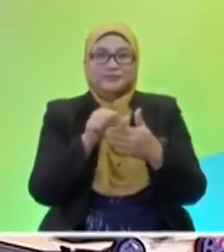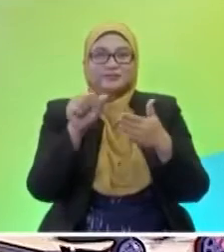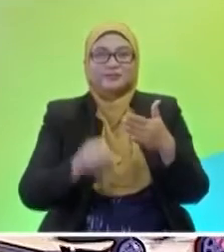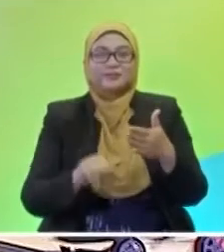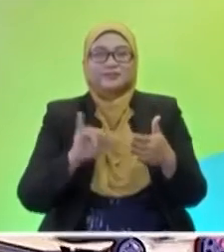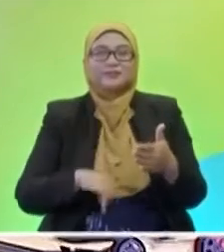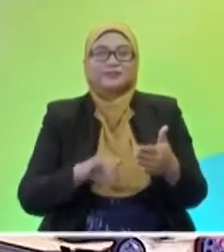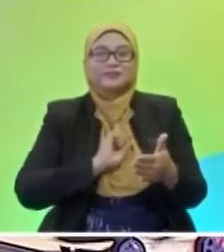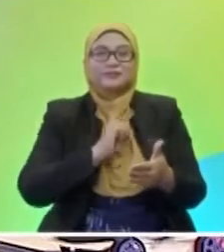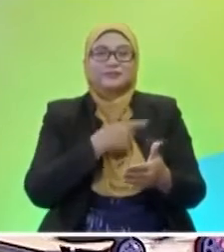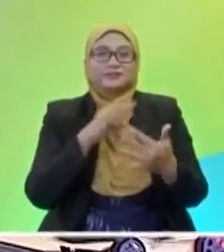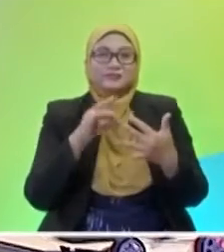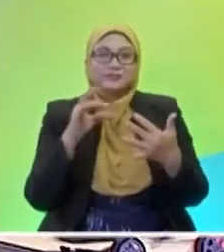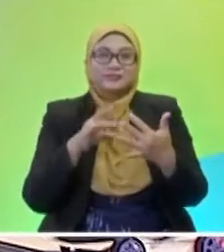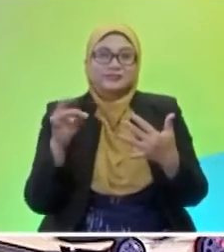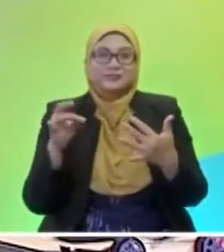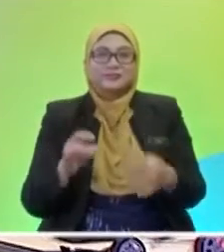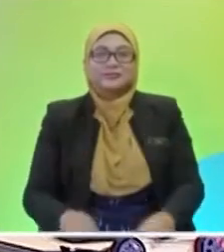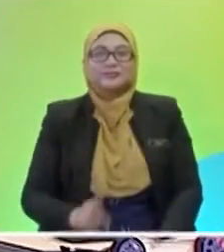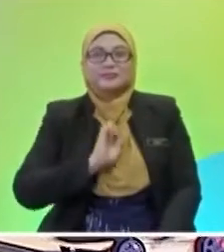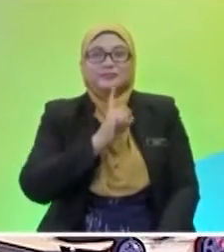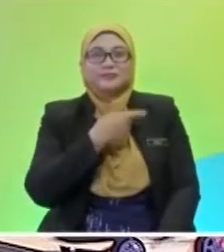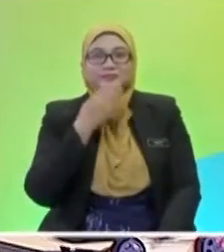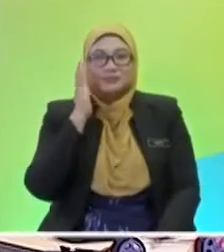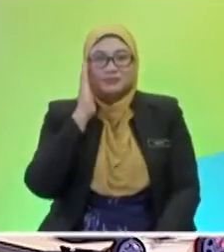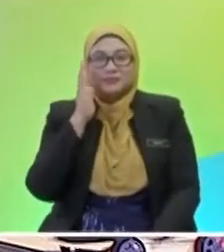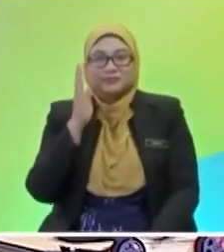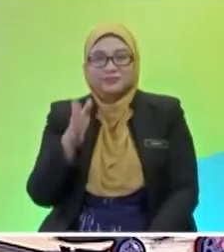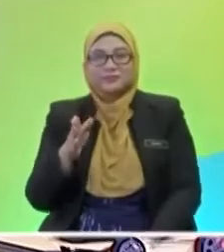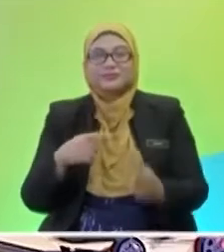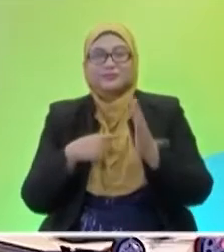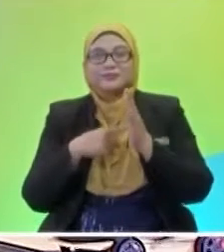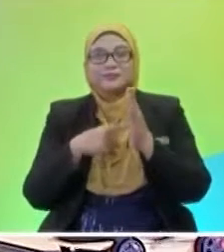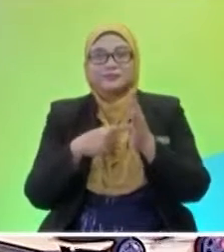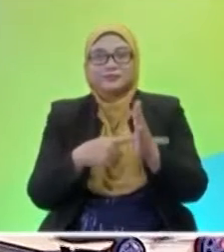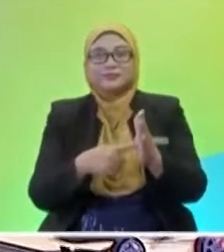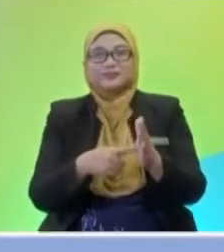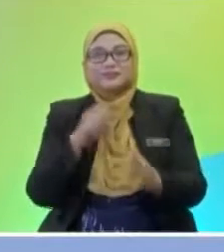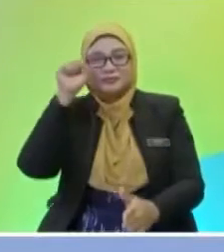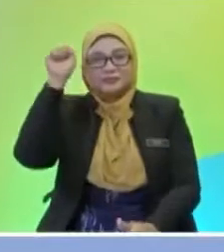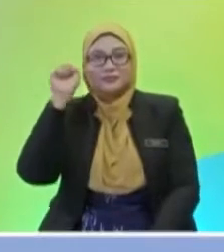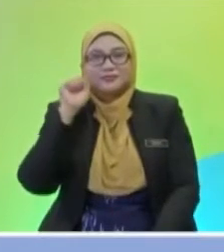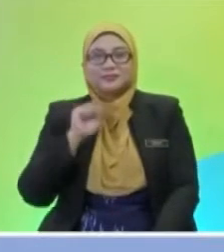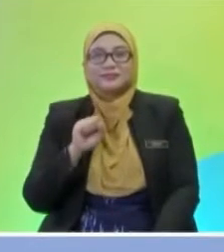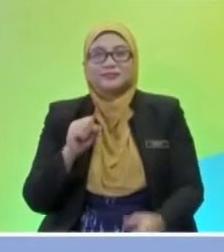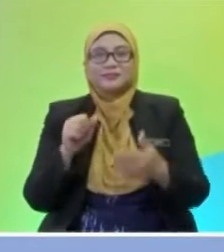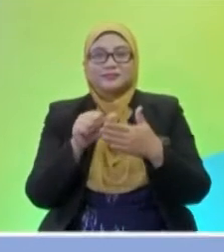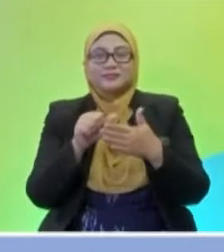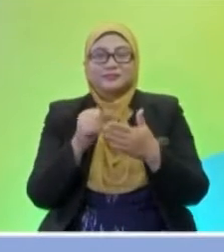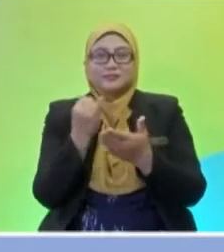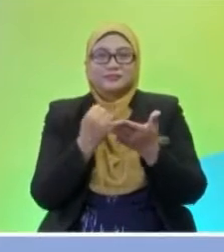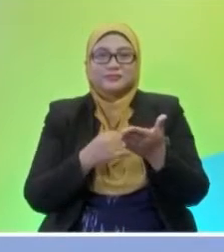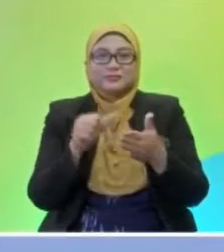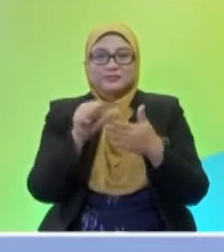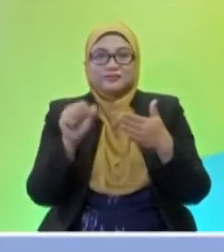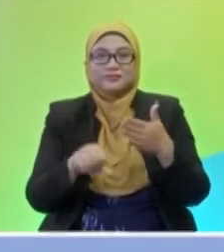akan tunjukkan pada Syafiqah lakaran akhir yang telah cikgu pilih untuk kita hasilkan kita punya kereta